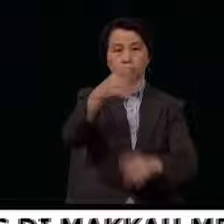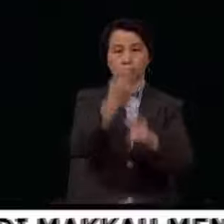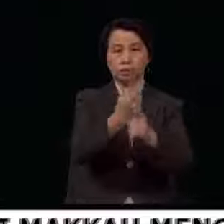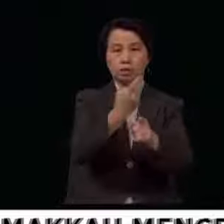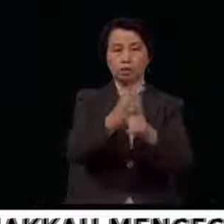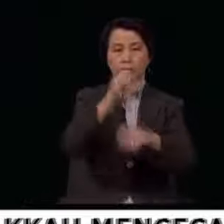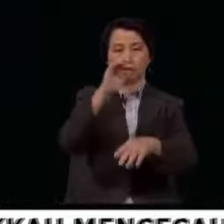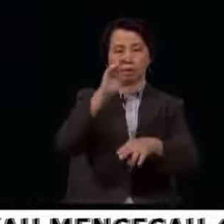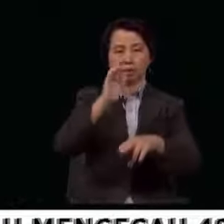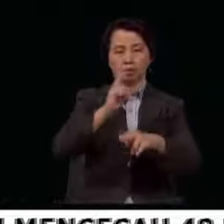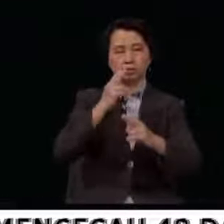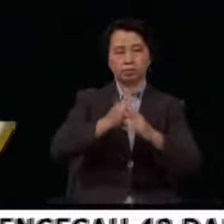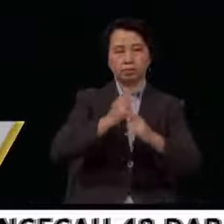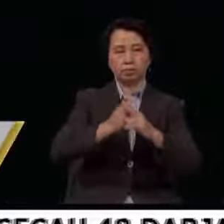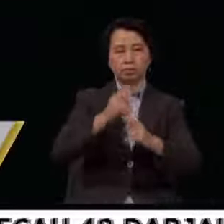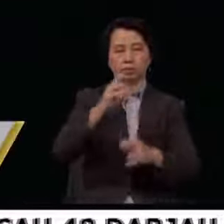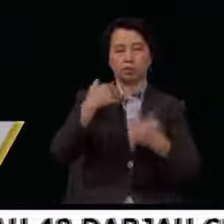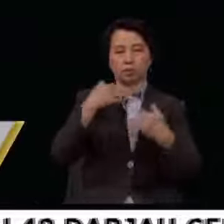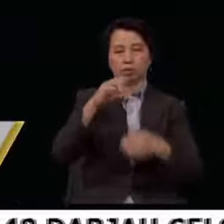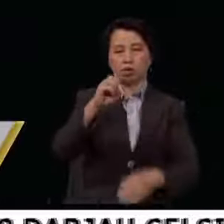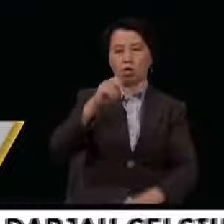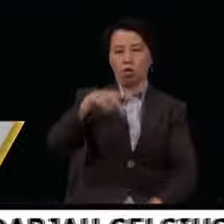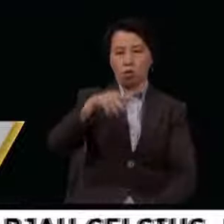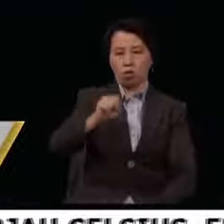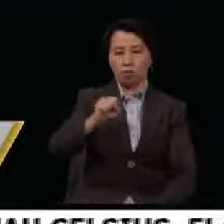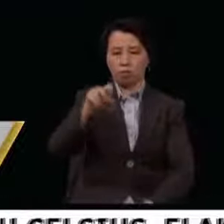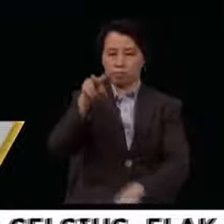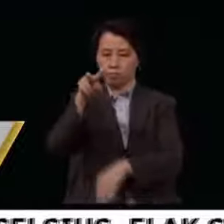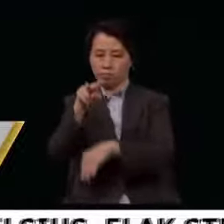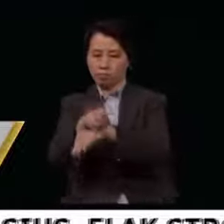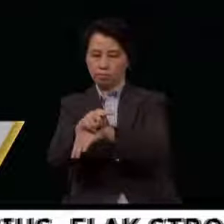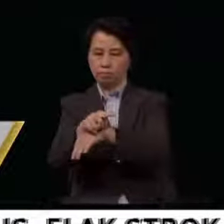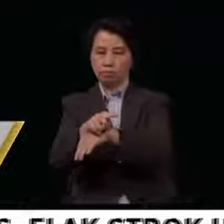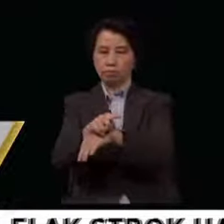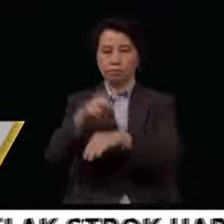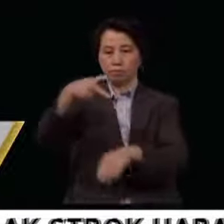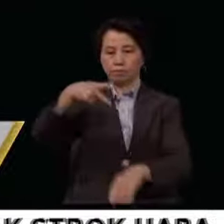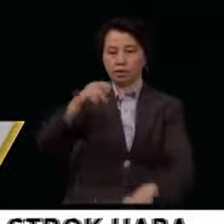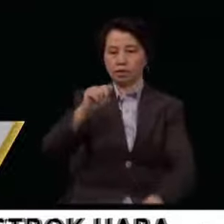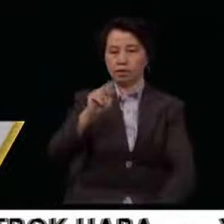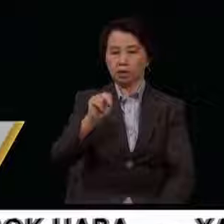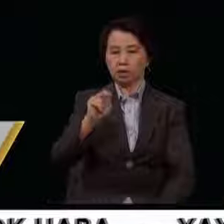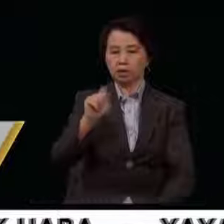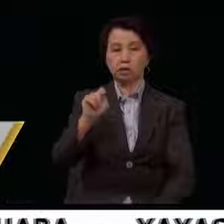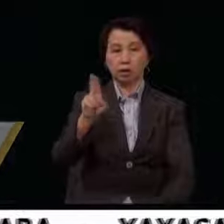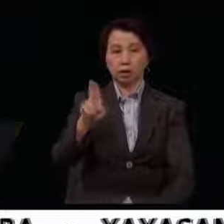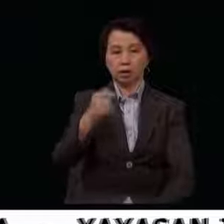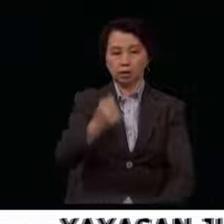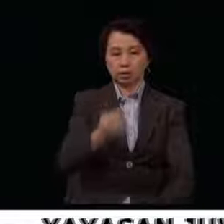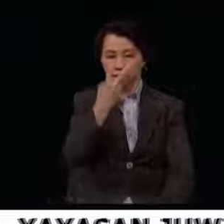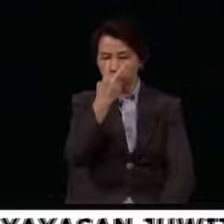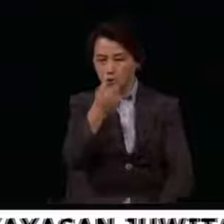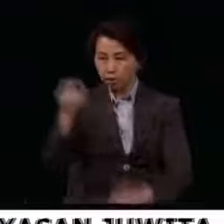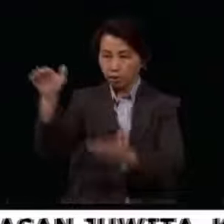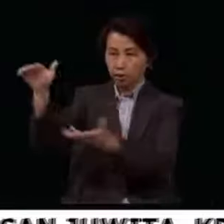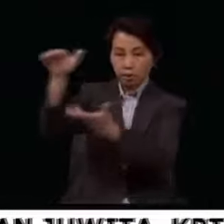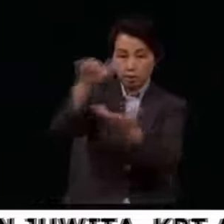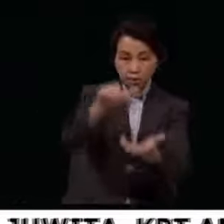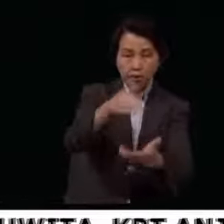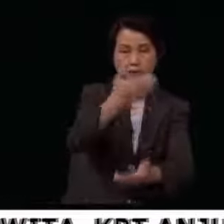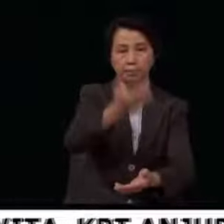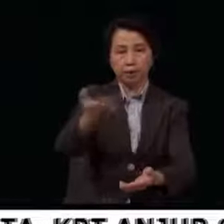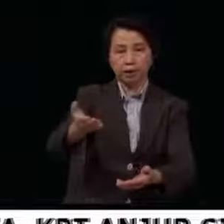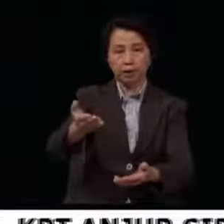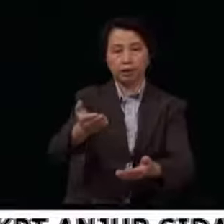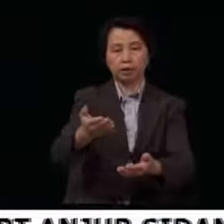dan juga kita pantau supaya harganya di tahap yang mulus above itu Joe penting dan kita pancal juga